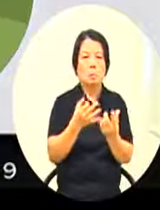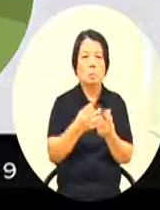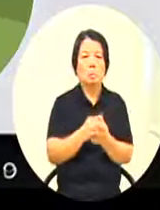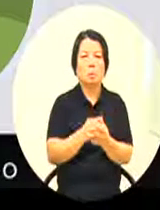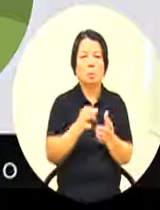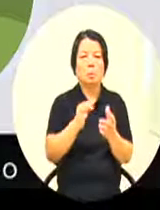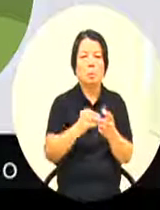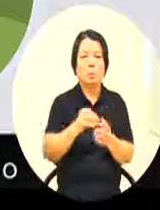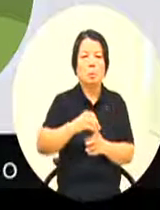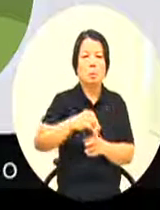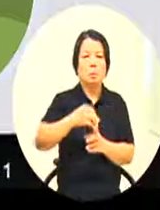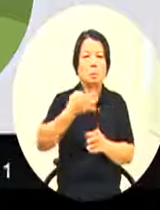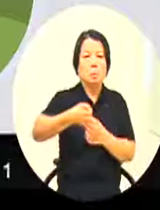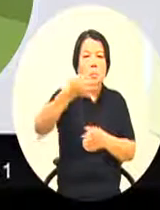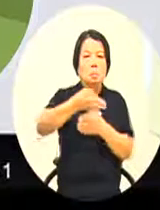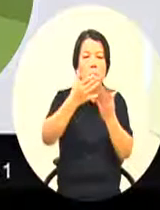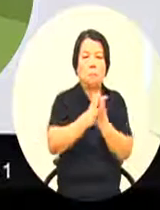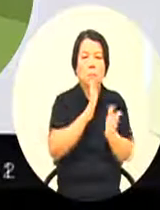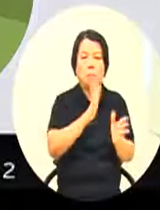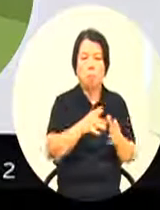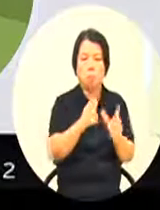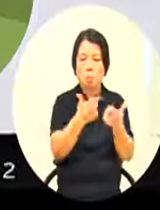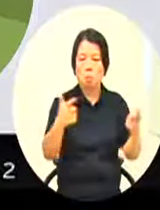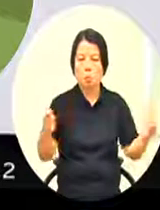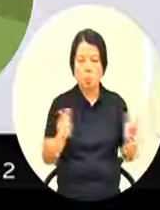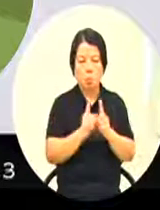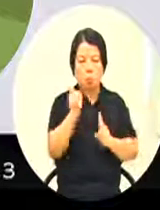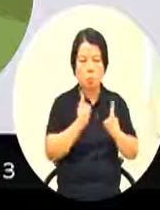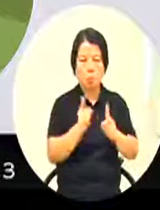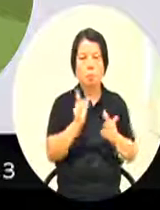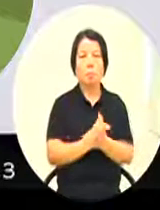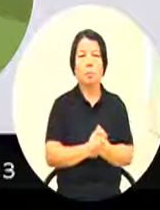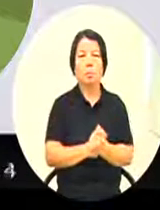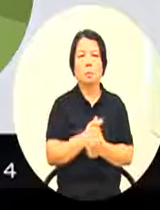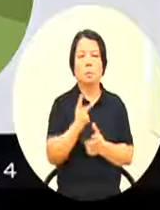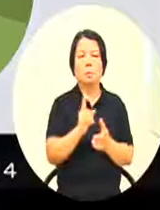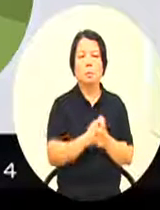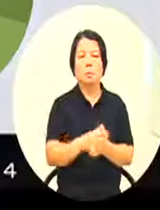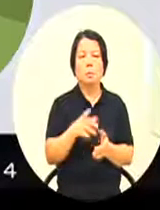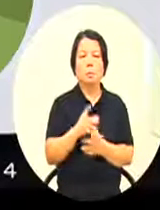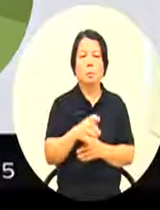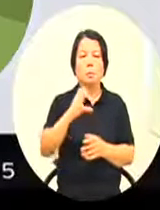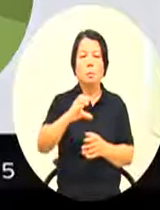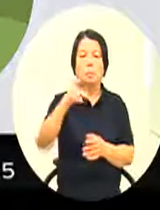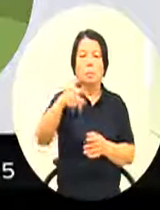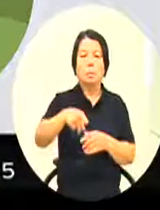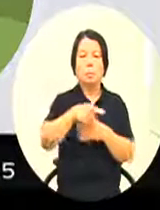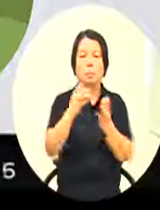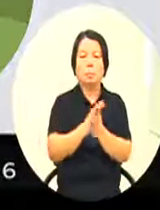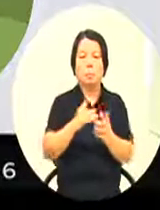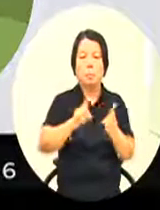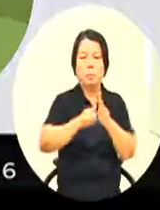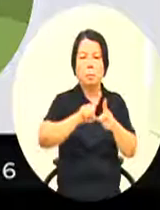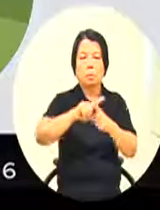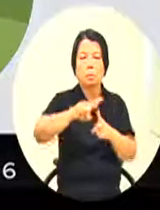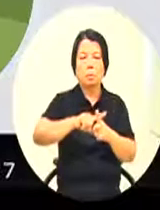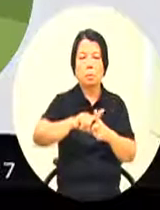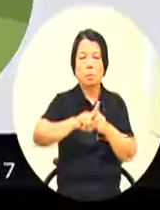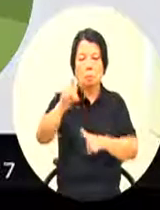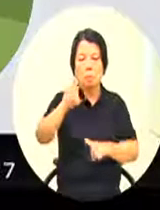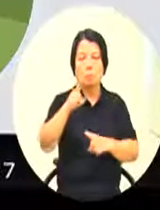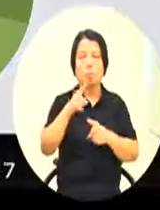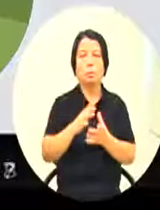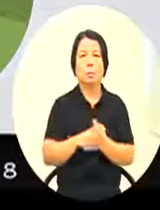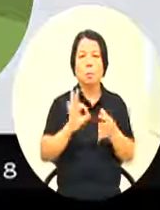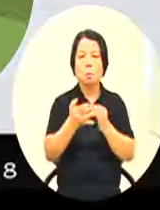个这种所有的这个比较，所有 CP 值的比较都非常差距非常的大。那为